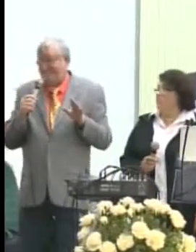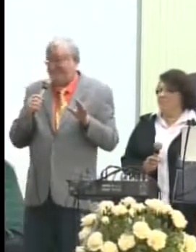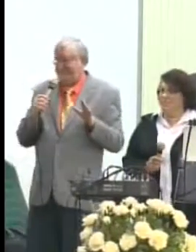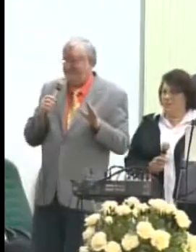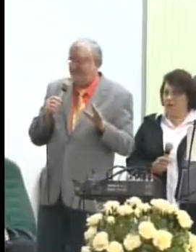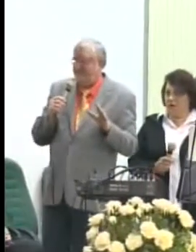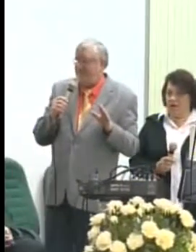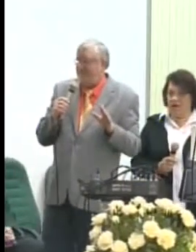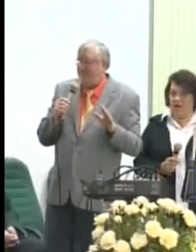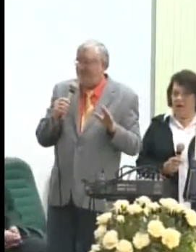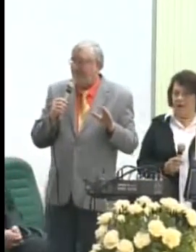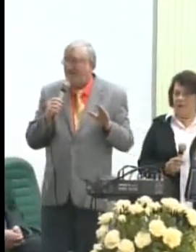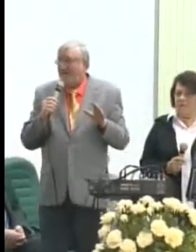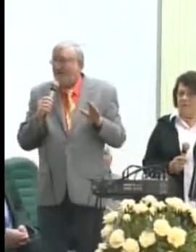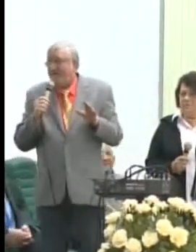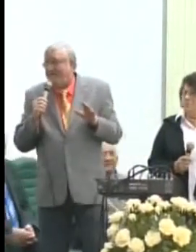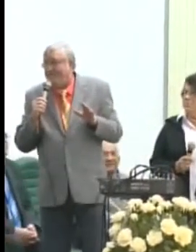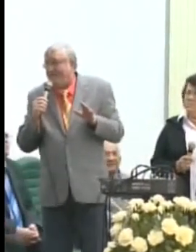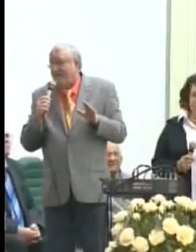Agora uma surpresa.